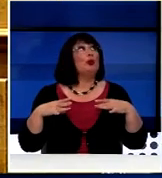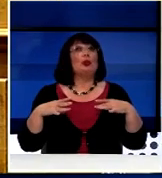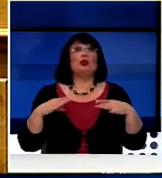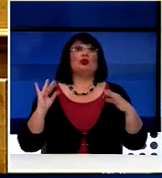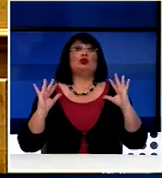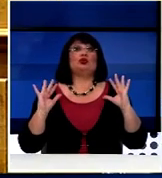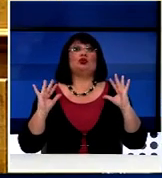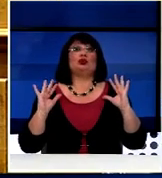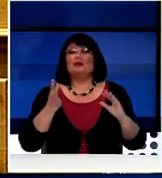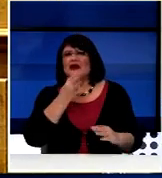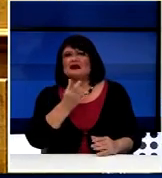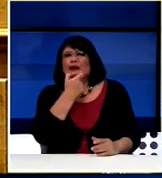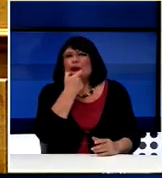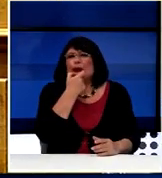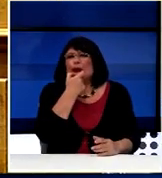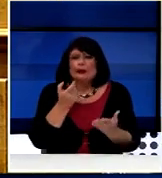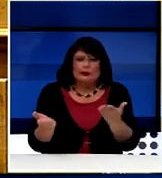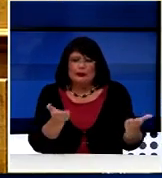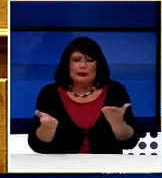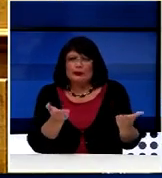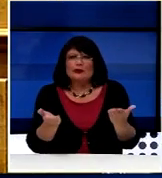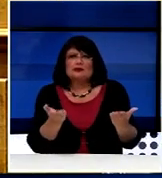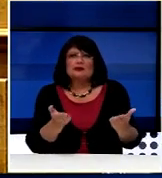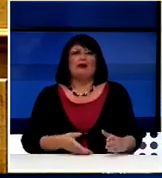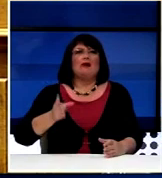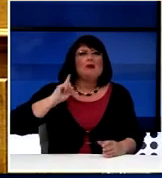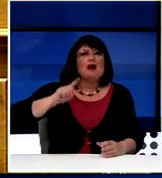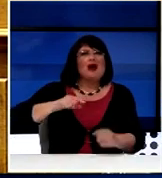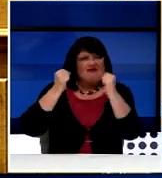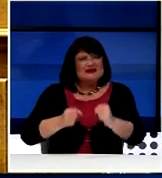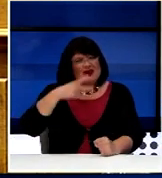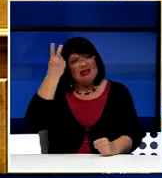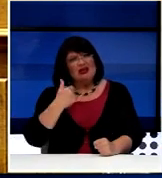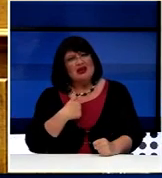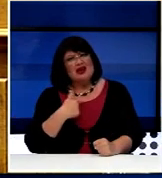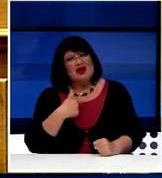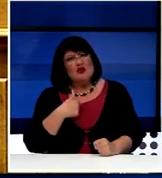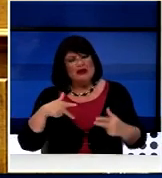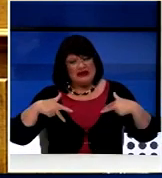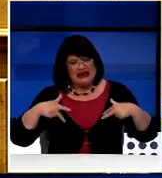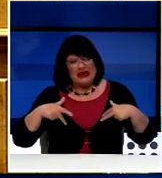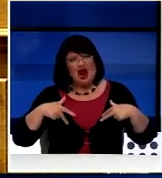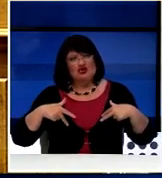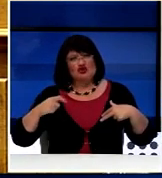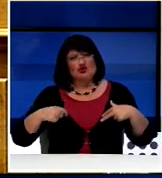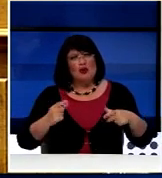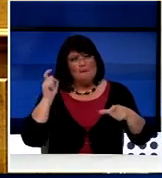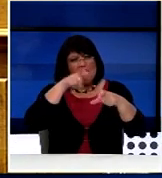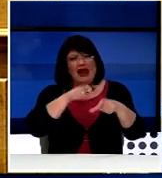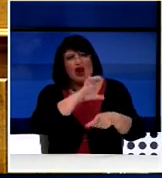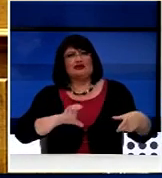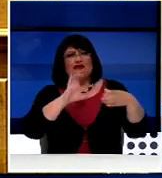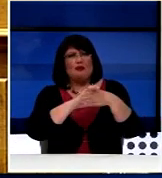να παριστάνει τον διαιτητή όταν πρόκειται για παραβιάσεις κυριαρχικών δικαιωμάτων κράτους μέλους της Ευρωπαϊκής Ένωσης. Αυτό